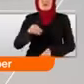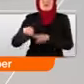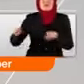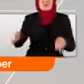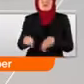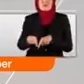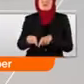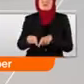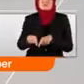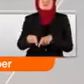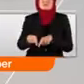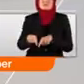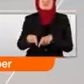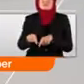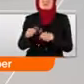çok